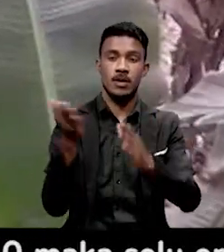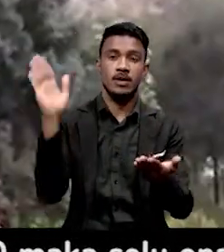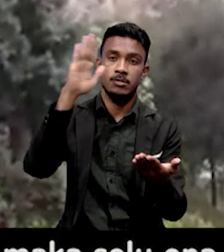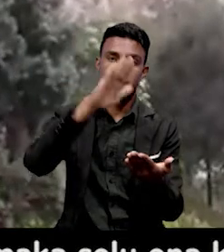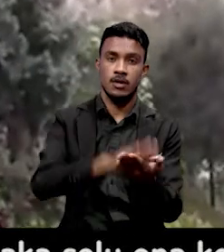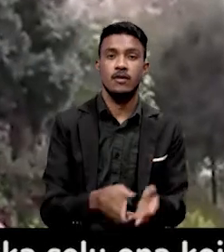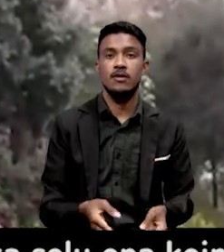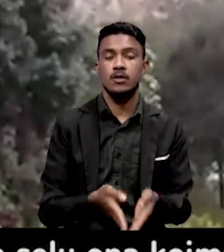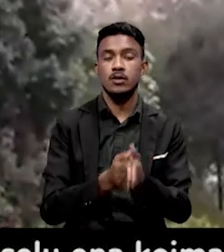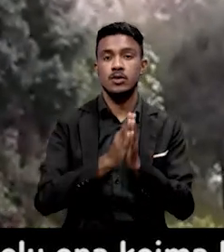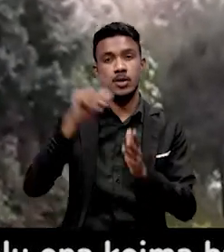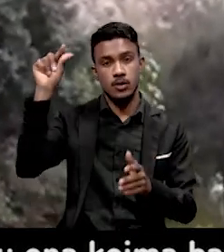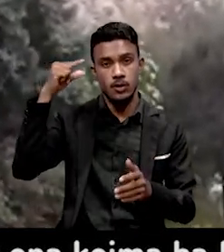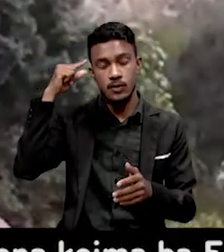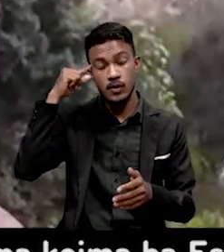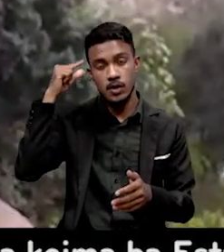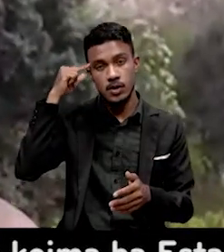estado mesmo so